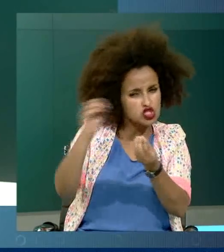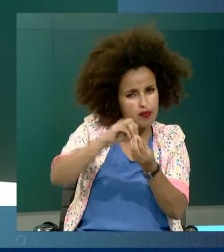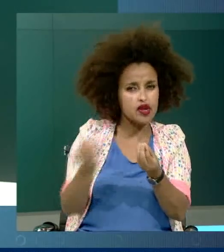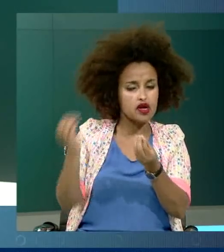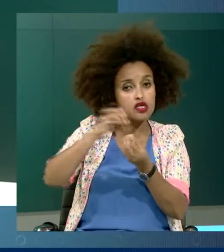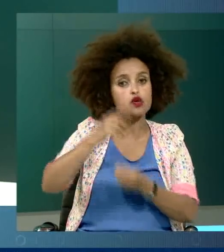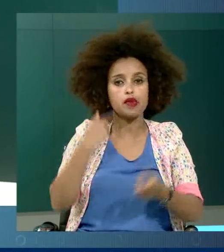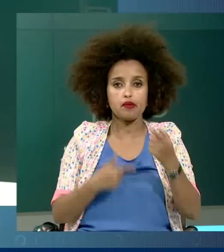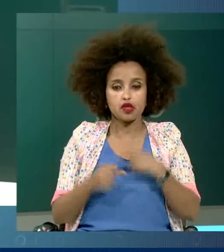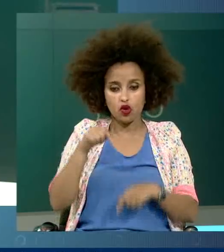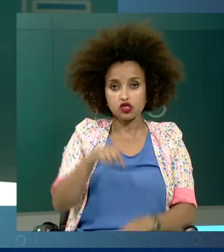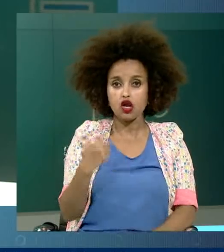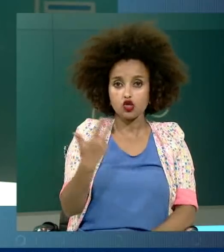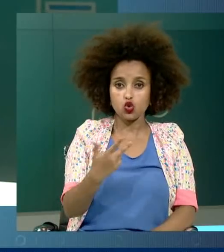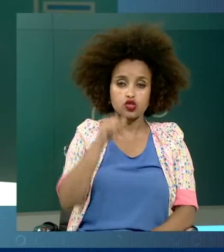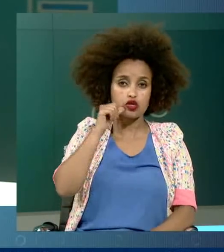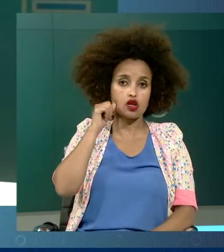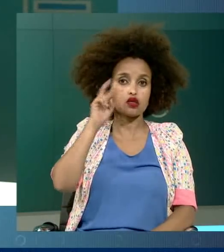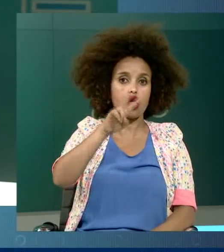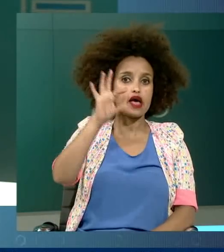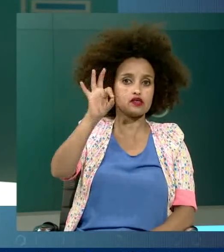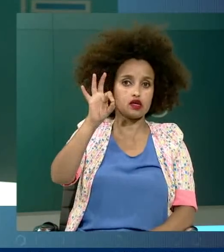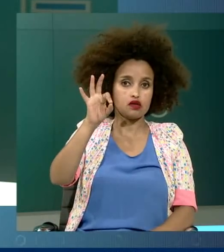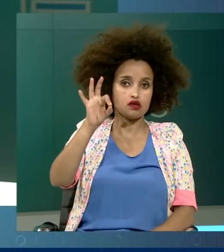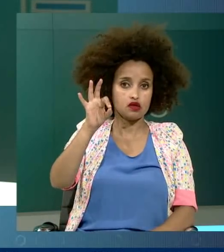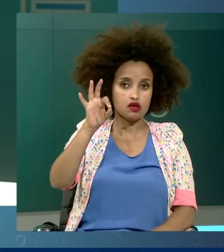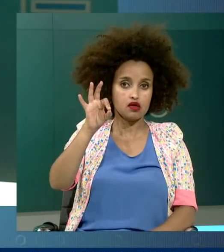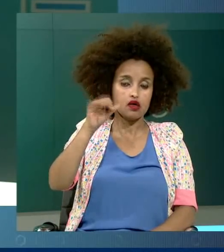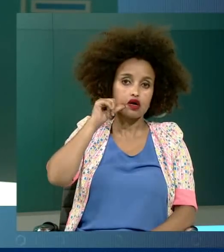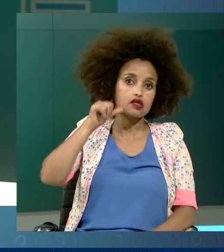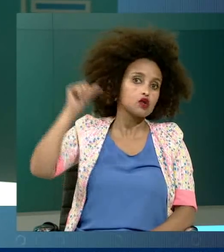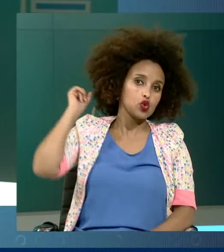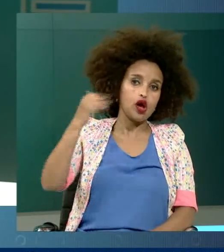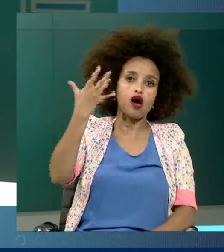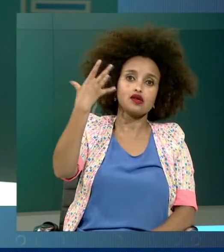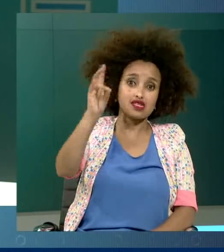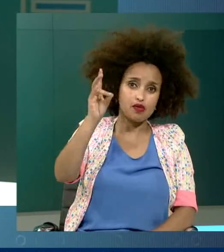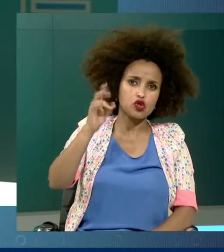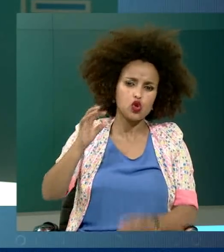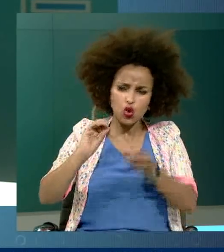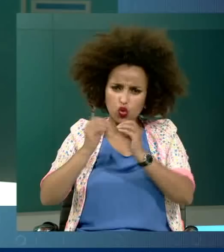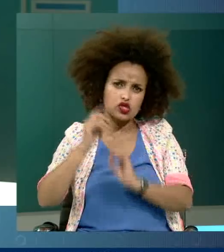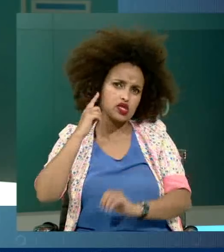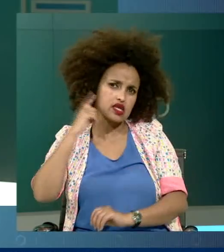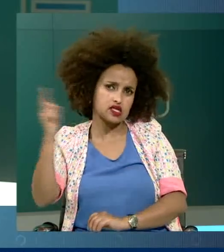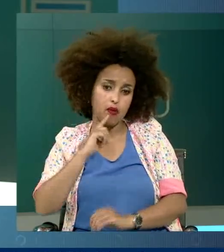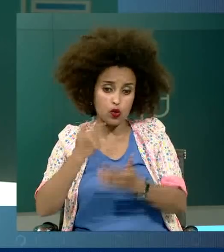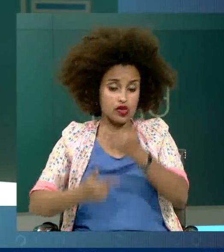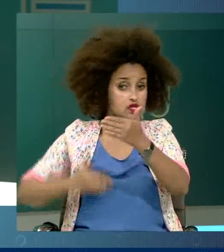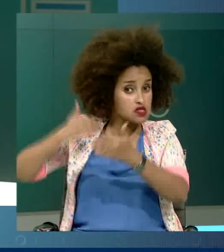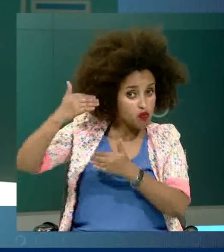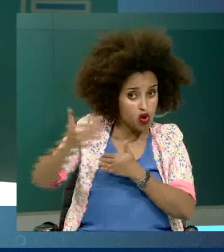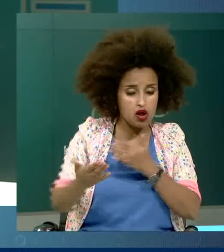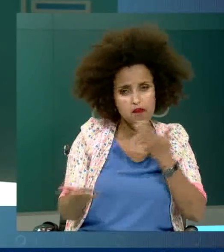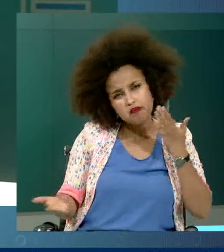ነው፣ እያየን ነው። ዛሬ 3 ትላንት 29 እንደ ሀገር ከትላንት ወደ 17 ቁጥሮቹን እየሰማን ነው እና ከዚህም በኋላ ደግሞ